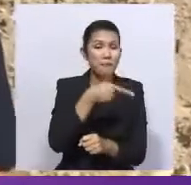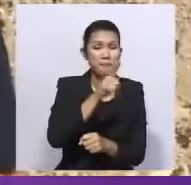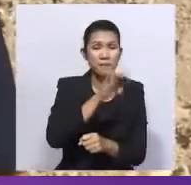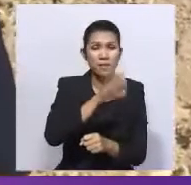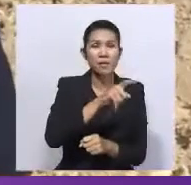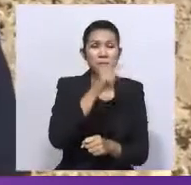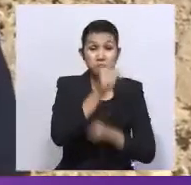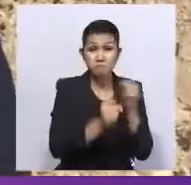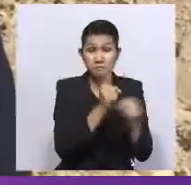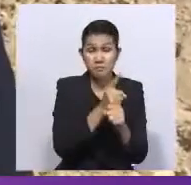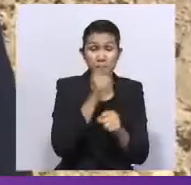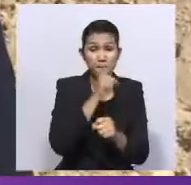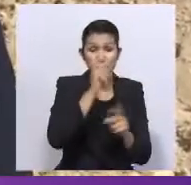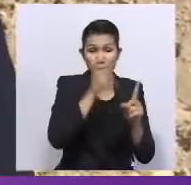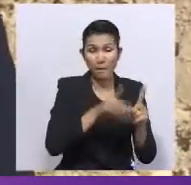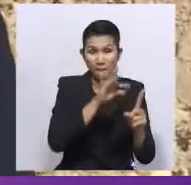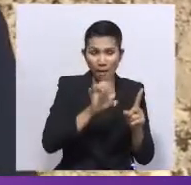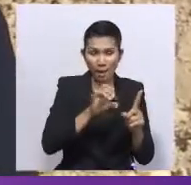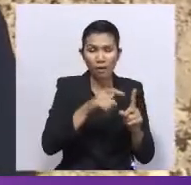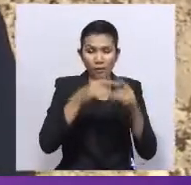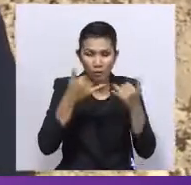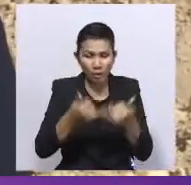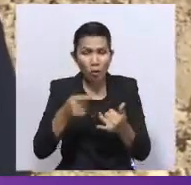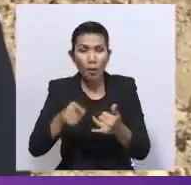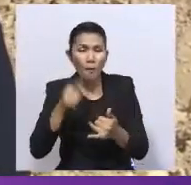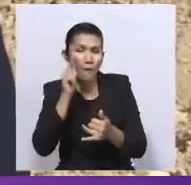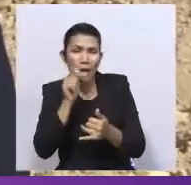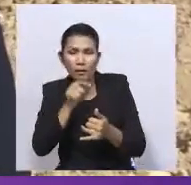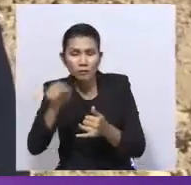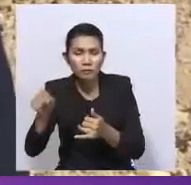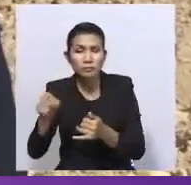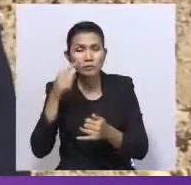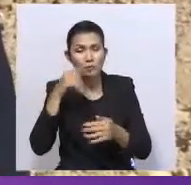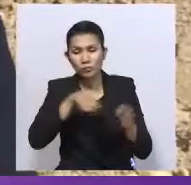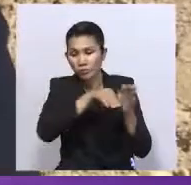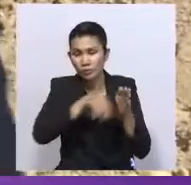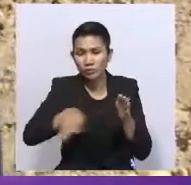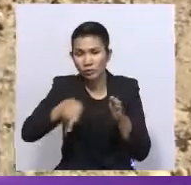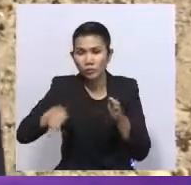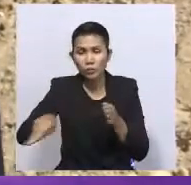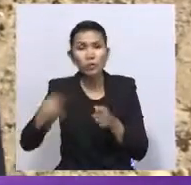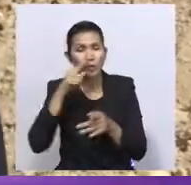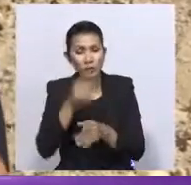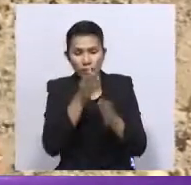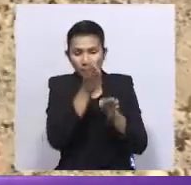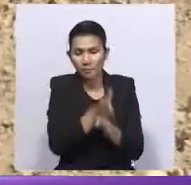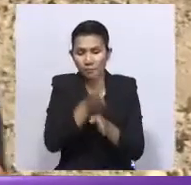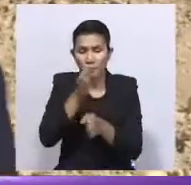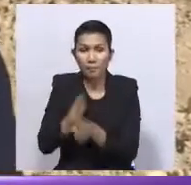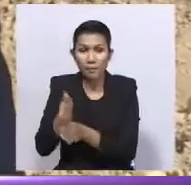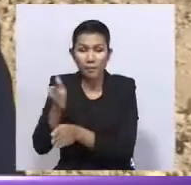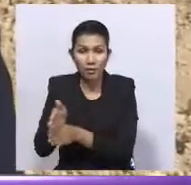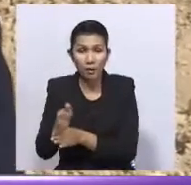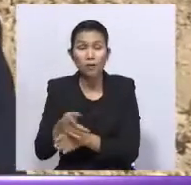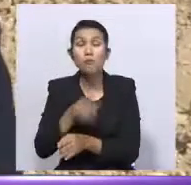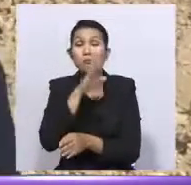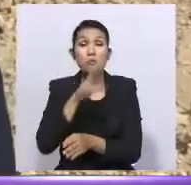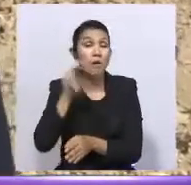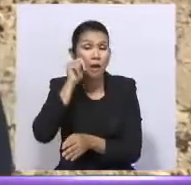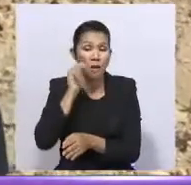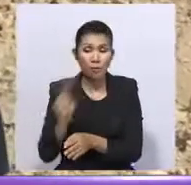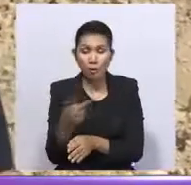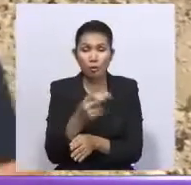น้ำจากแม่แตงเนี่ย622นะแล้วก็นอกนั้นก็ลงเขื่อนแม่งัดแม่กวงก็ถูกดักไปแล้วเพราะนั้นถ้ารวม2สายเนี่ย